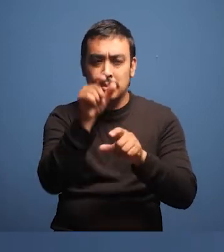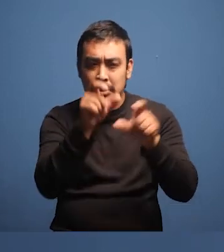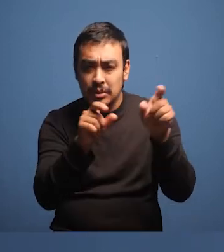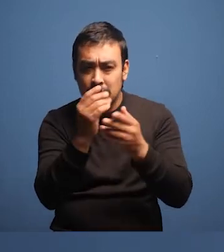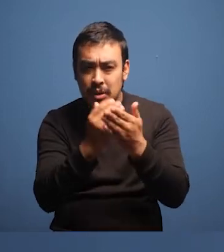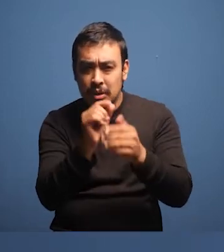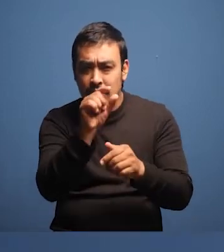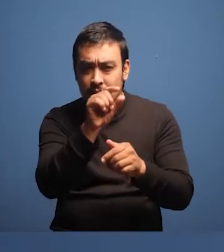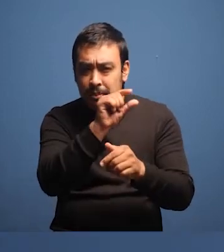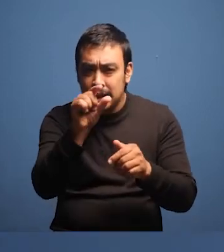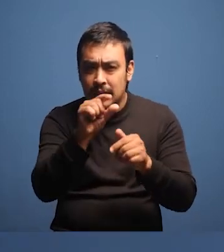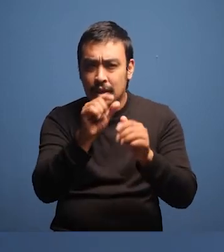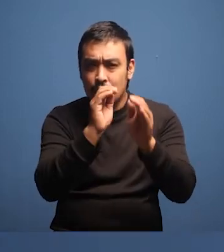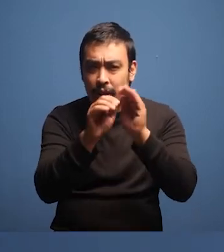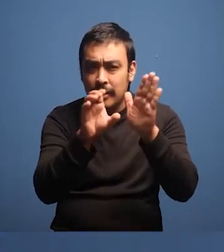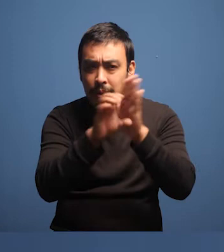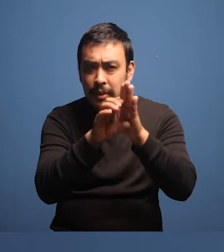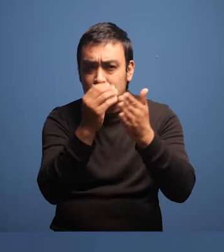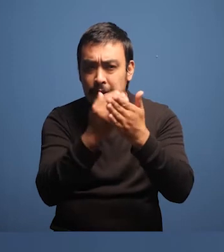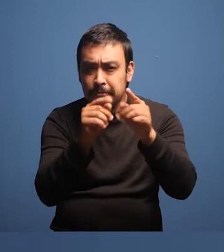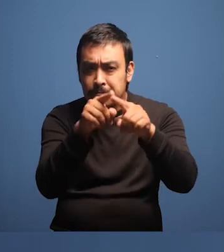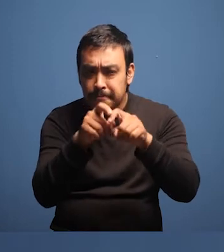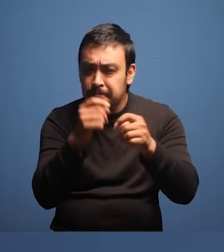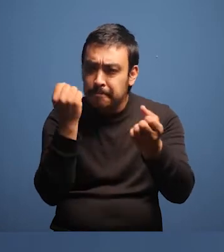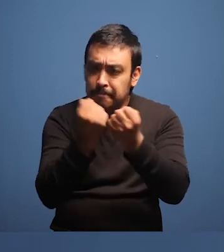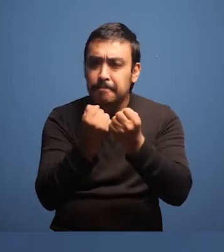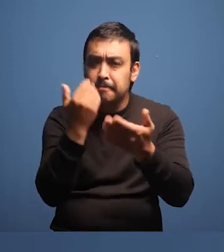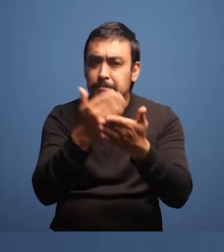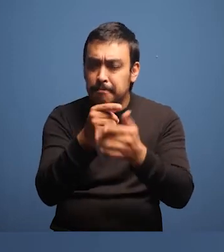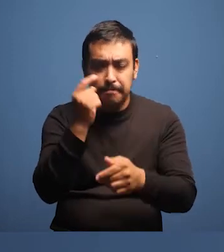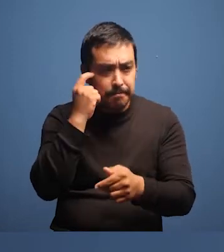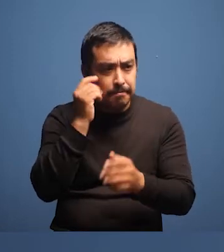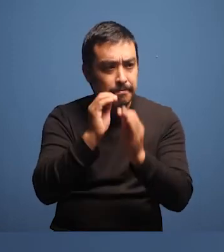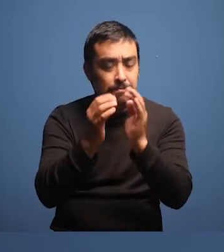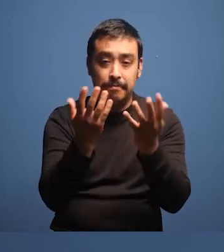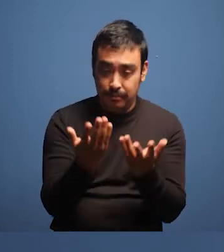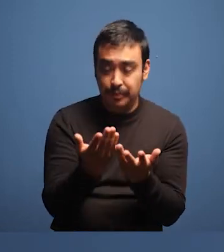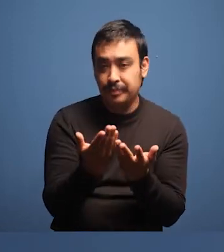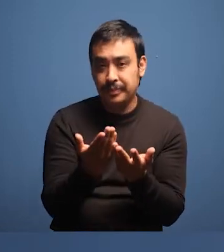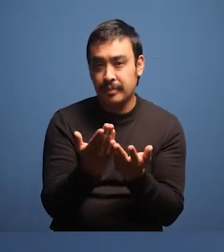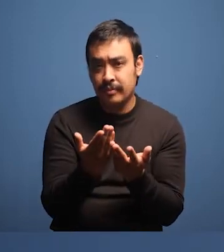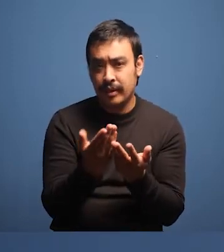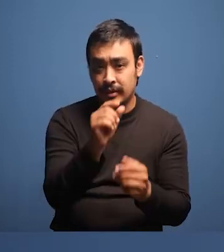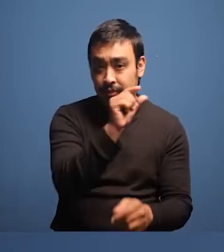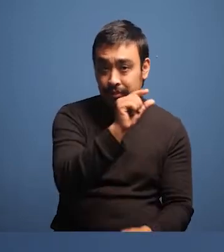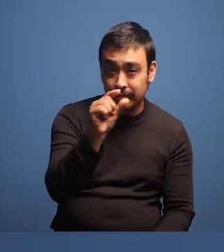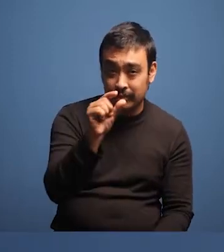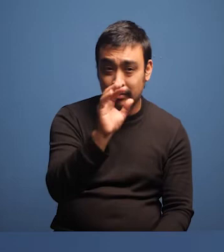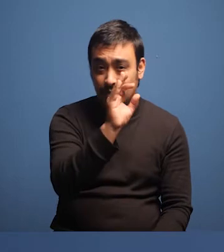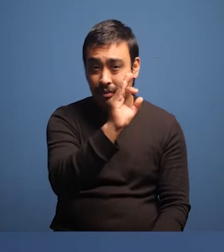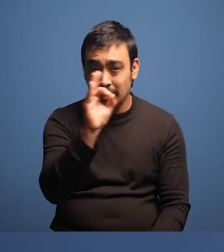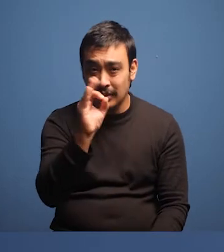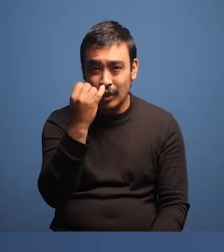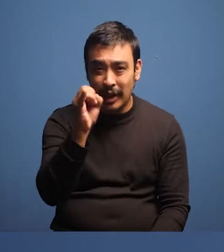कमेन्ट्सहरूलाई चाहिँ स्टप गर्न सक्छौँ या फिर कन्ट्रोल गर्न सक्छौँ त्यसमा हजुरको राय के छ सो हेट स्पिचको कुरा गर्ने हो भने चाहिँ